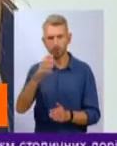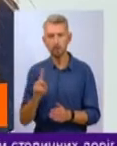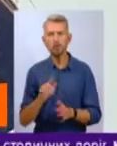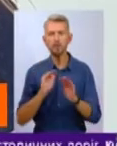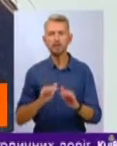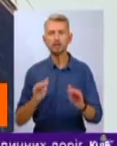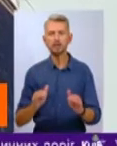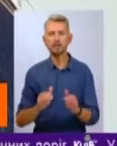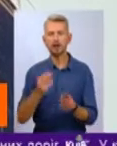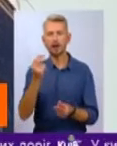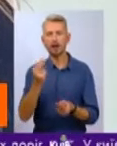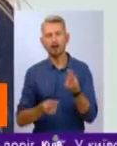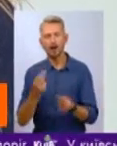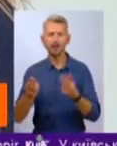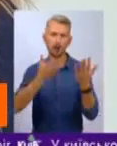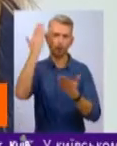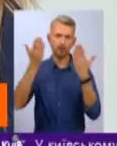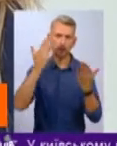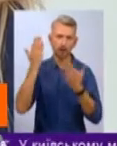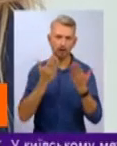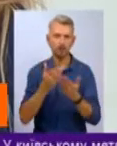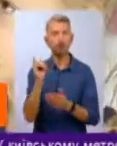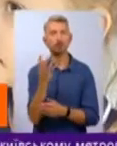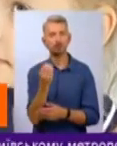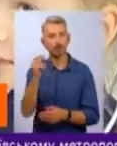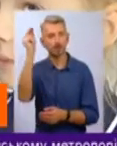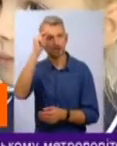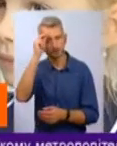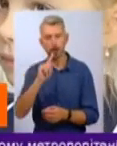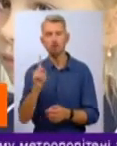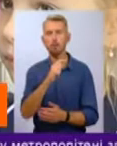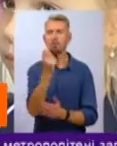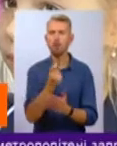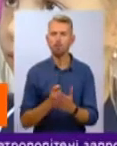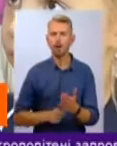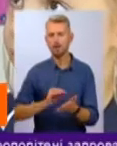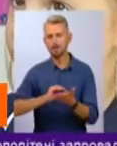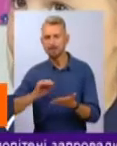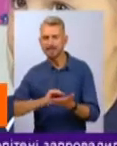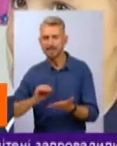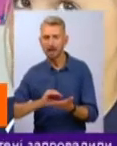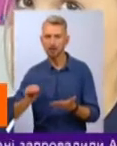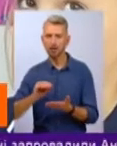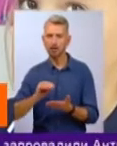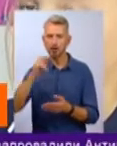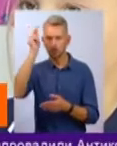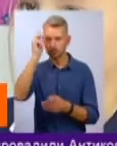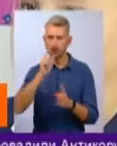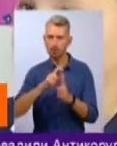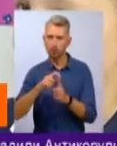діти гралися, розважалися та ще вчилися. Щоб малювати, писати, вчити